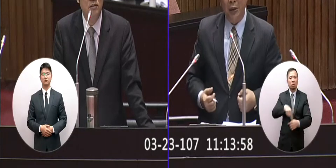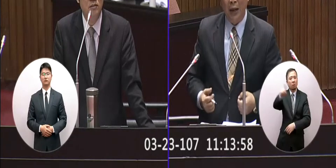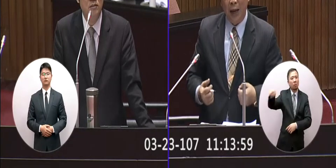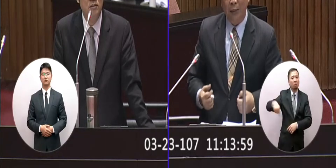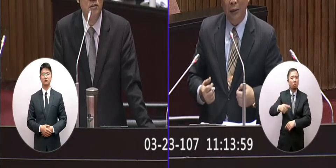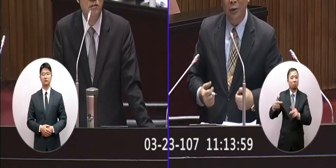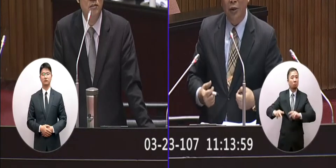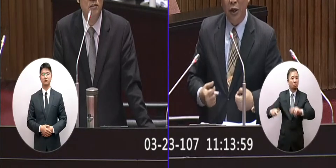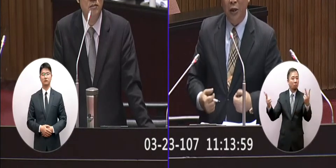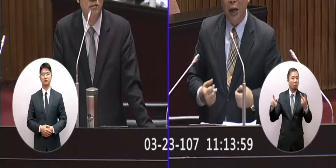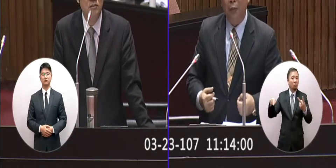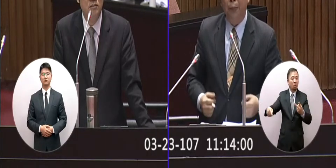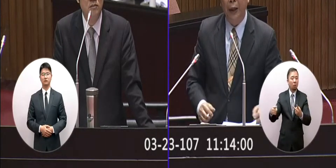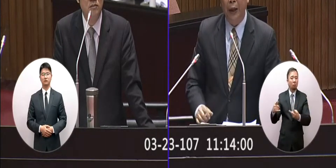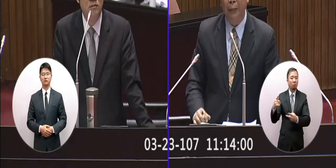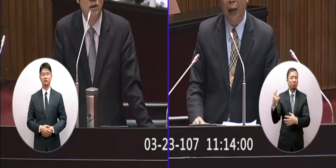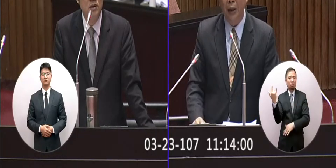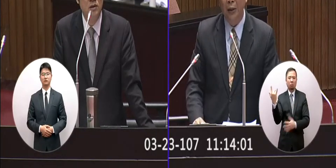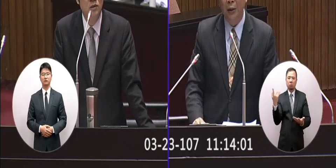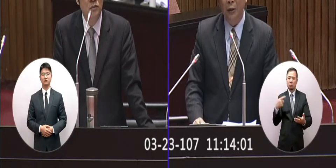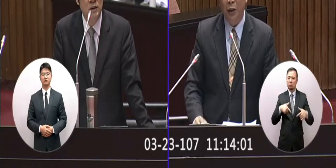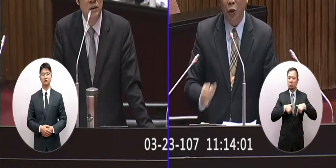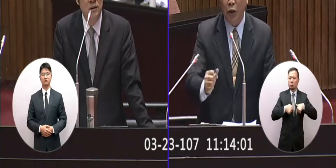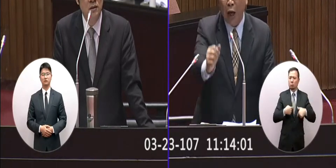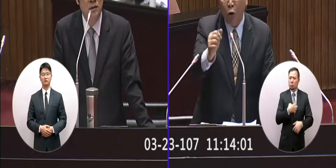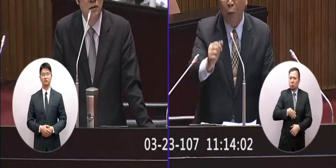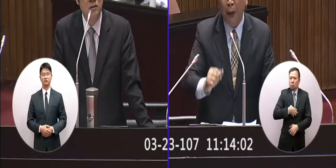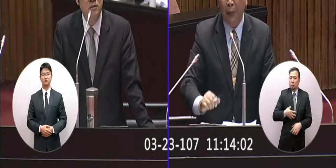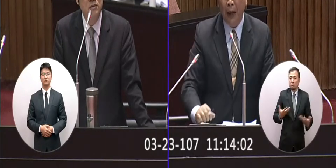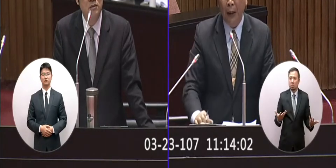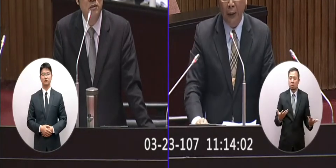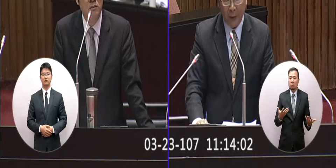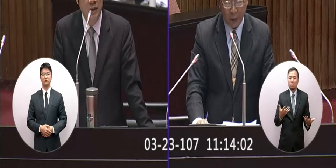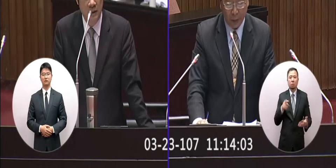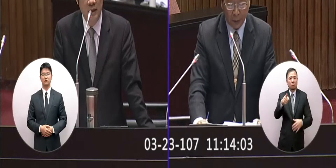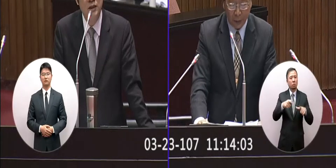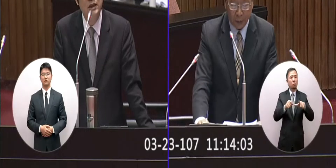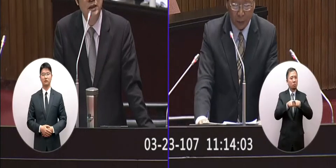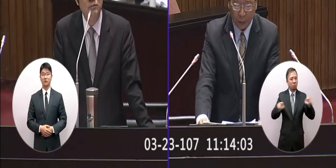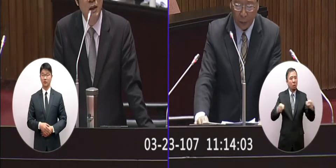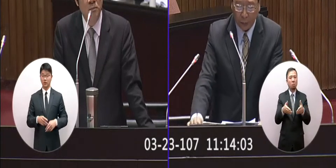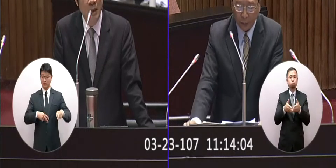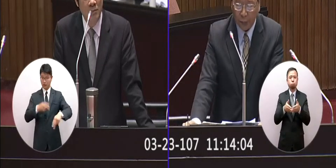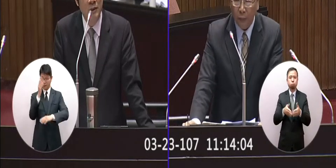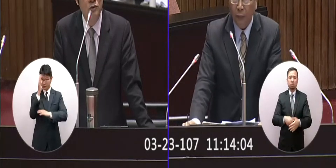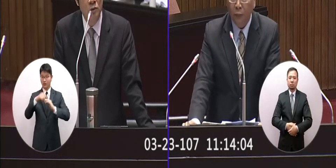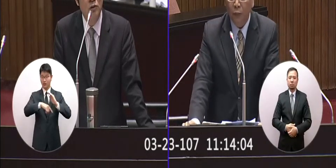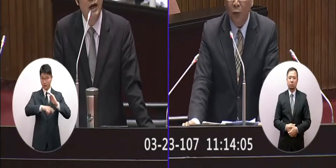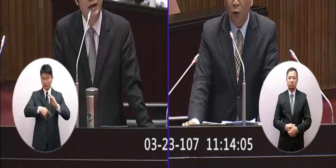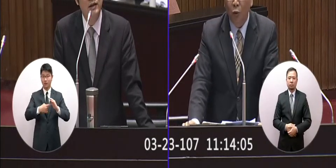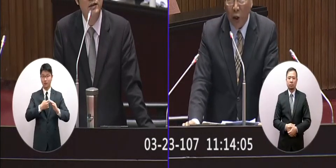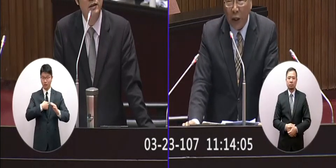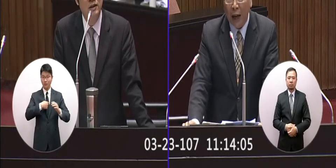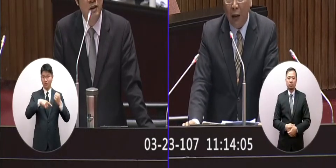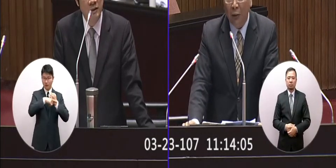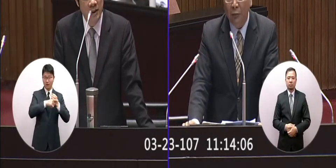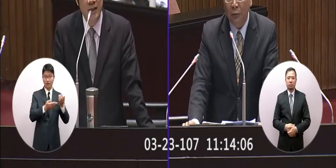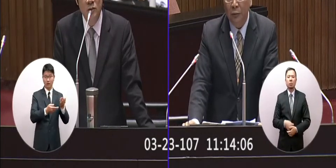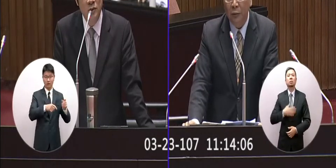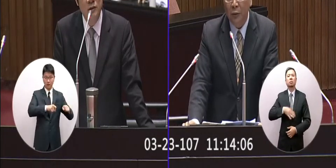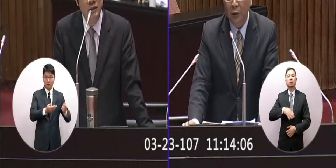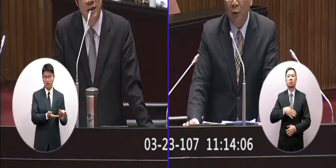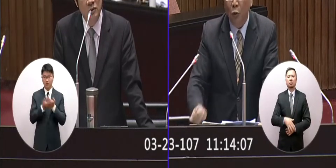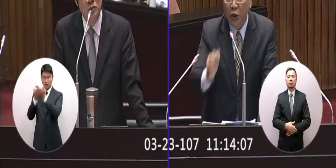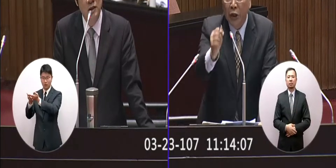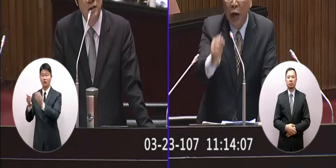表示让他们心理上很不平衡嘛，你总是要公平吧。 不，行政院已经把版本送过来了。 我知道， 这